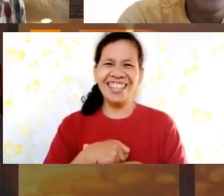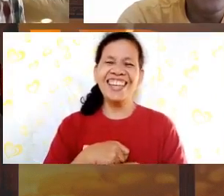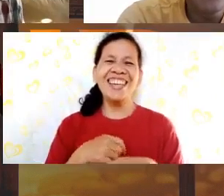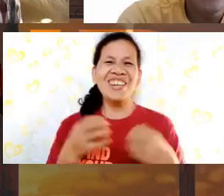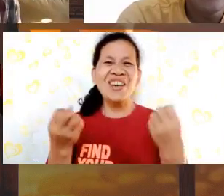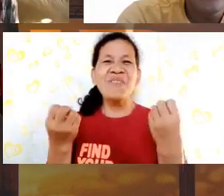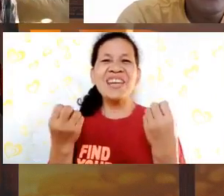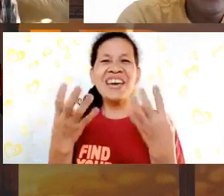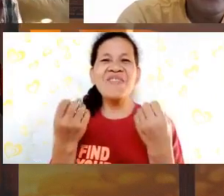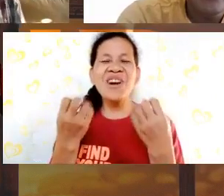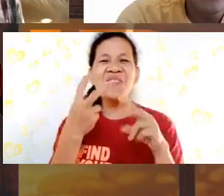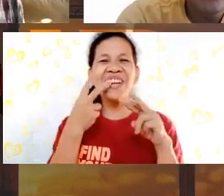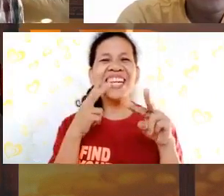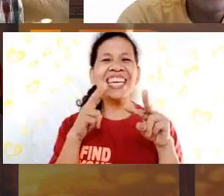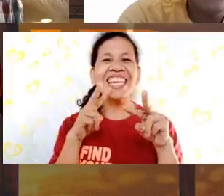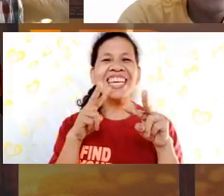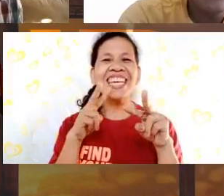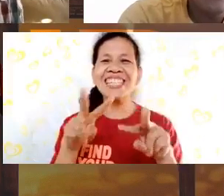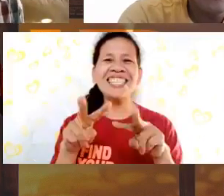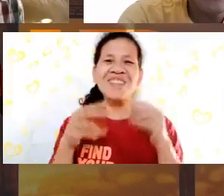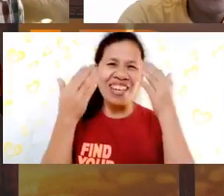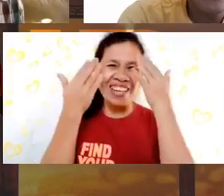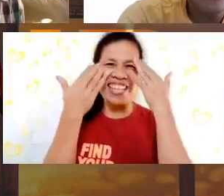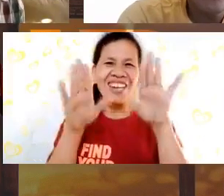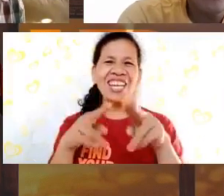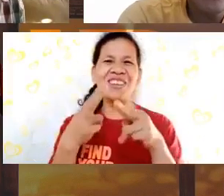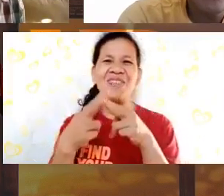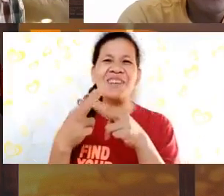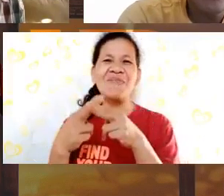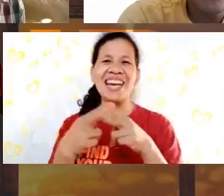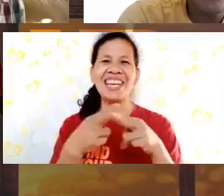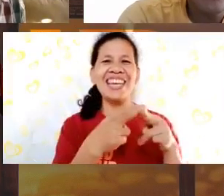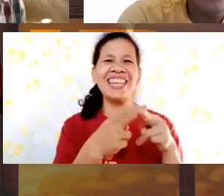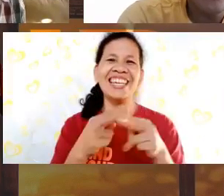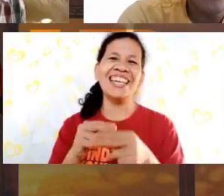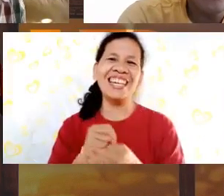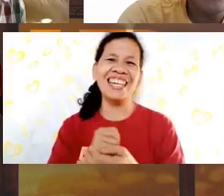somebody to come to. Hanapin niya yan. Okay.